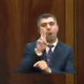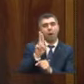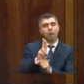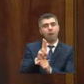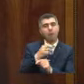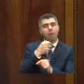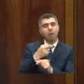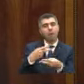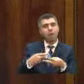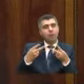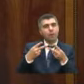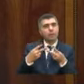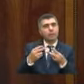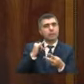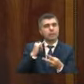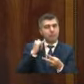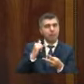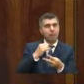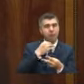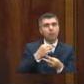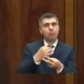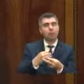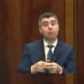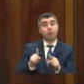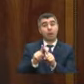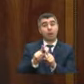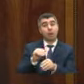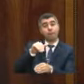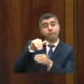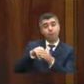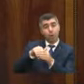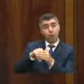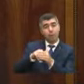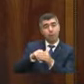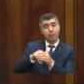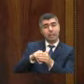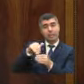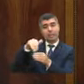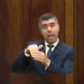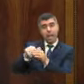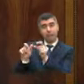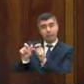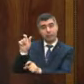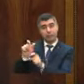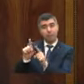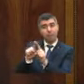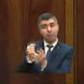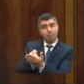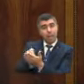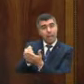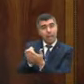أن أهمس علانية لكم أن حكم صناديق الاقتراع ليس امتحاناً يصعب